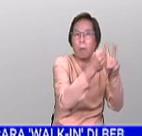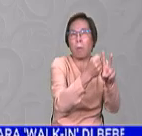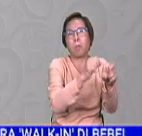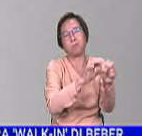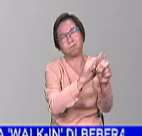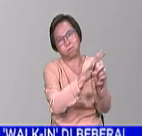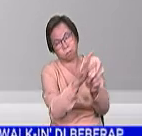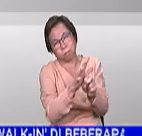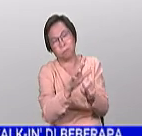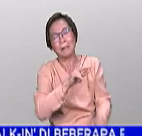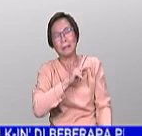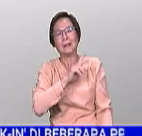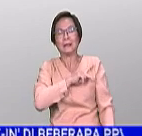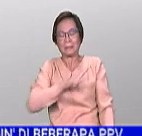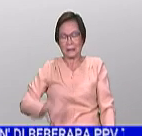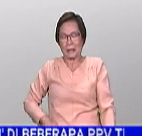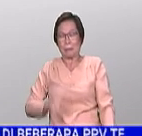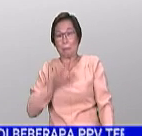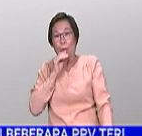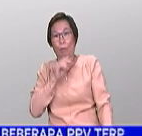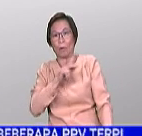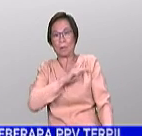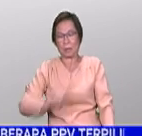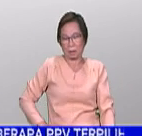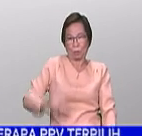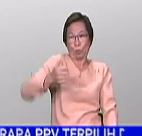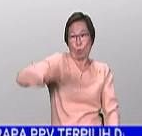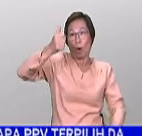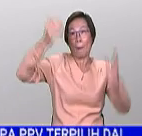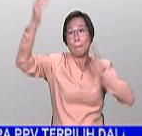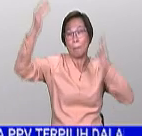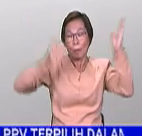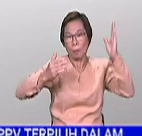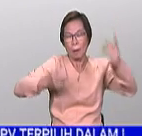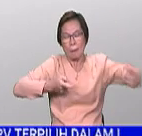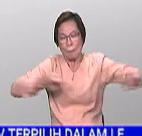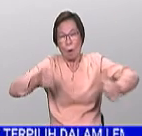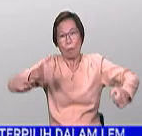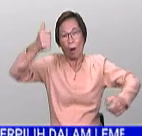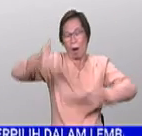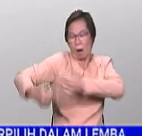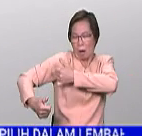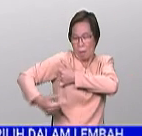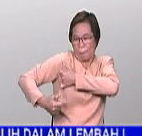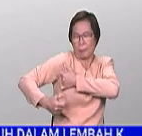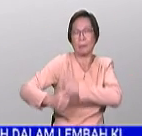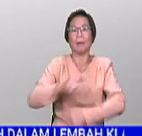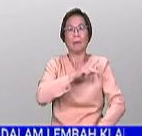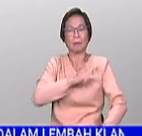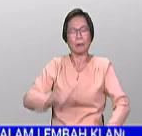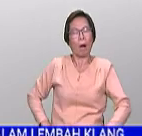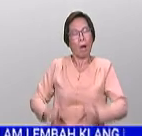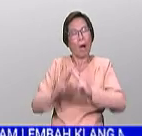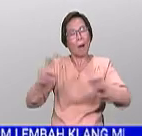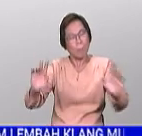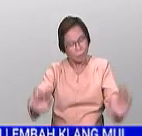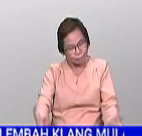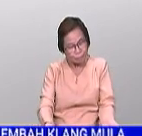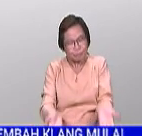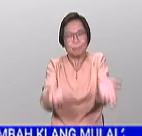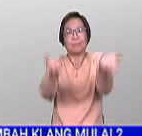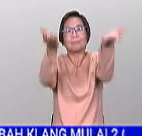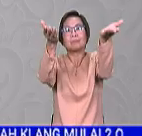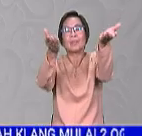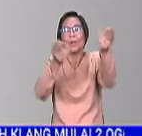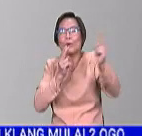16.us Sultan Abdullah berita selaku ketua utama dikarenakan pemerintah tertinggi EDM Sri Paduka amat menyanjung tinggi